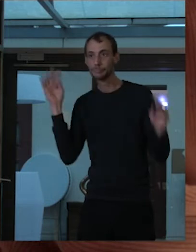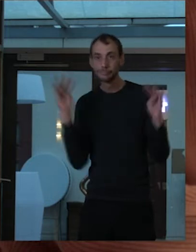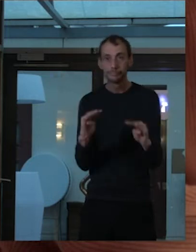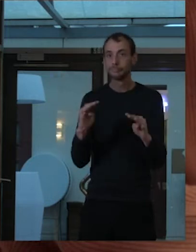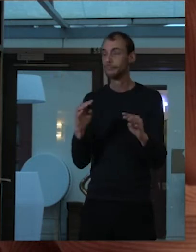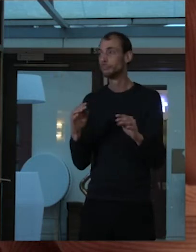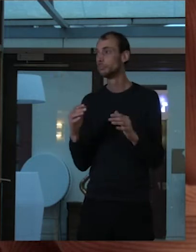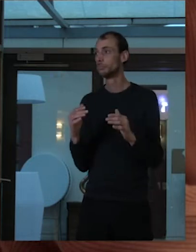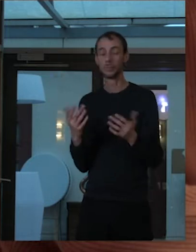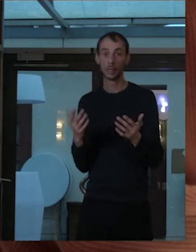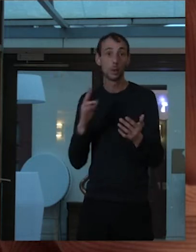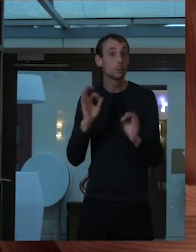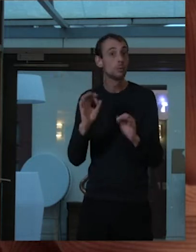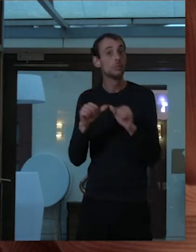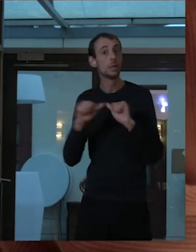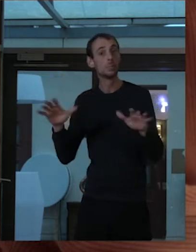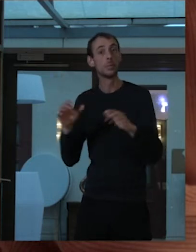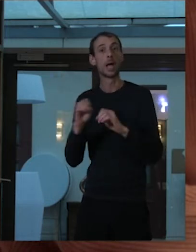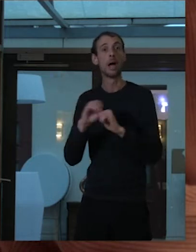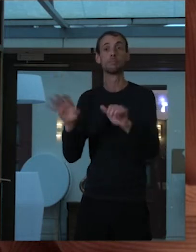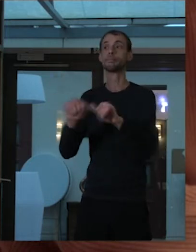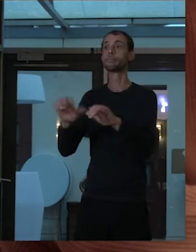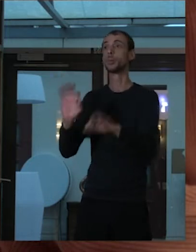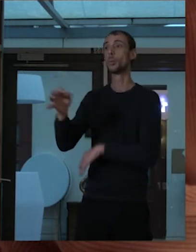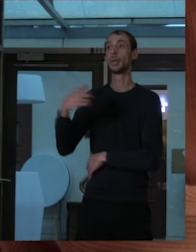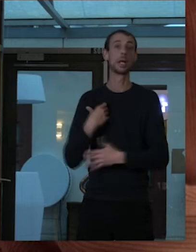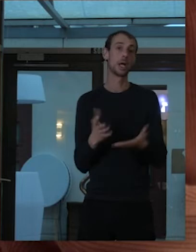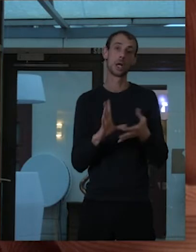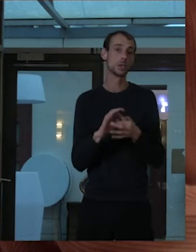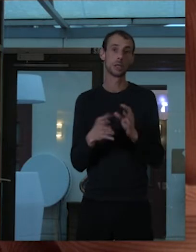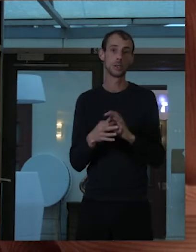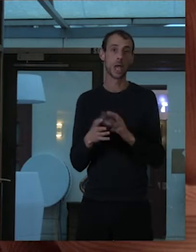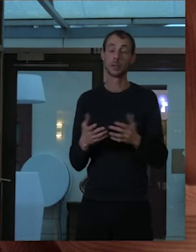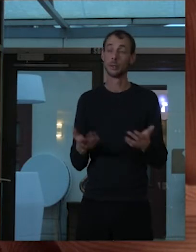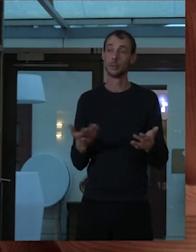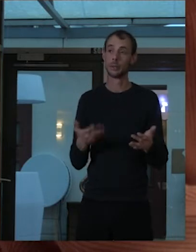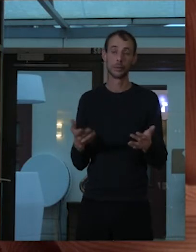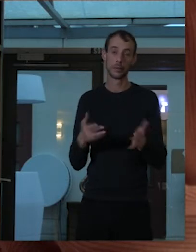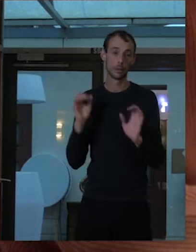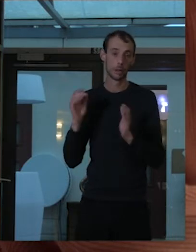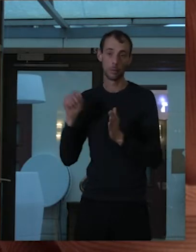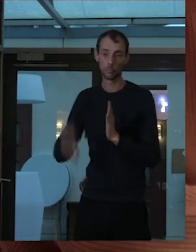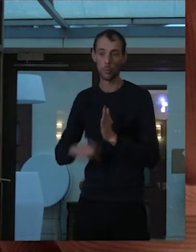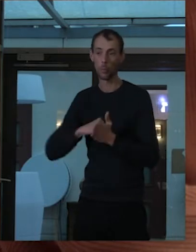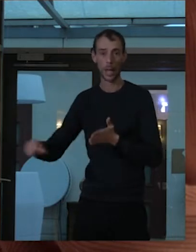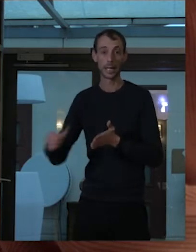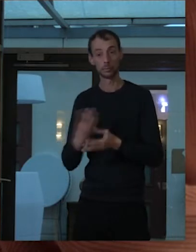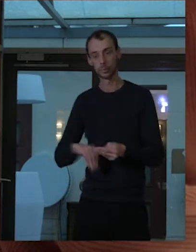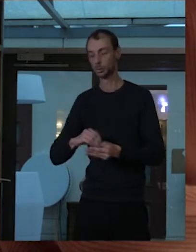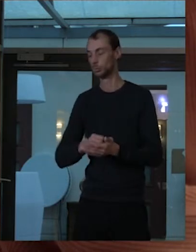diffusé, mais alors on est diffusé sur des chaînes donc extrêmement payantes et qui coûtent extrêmement